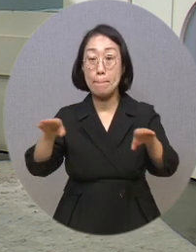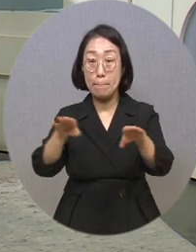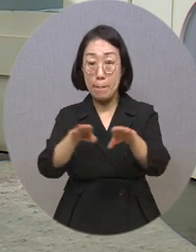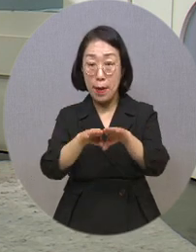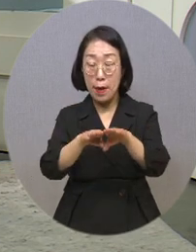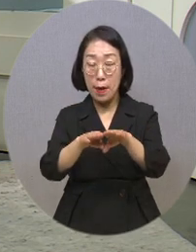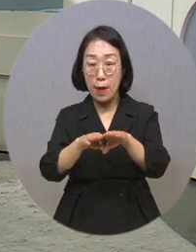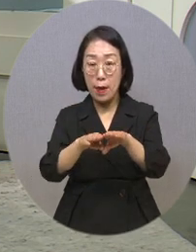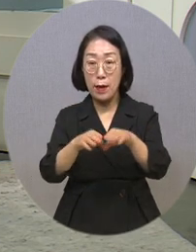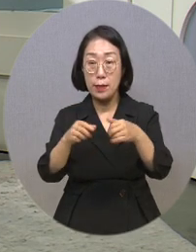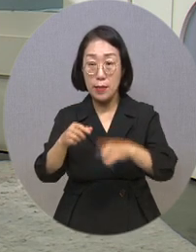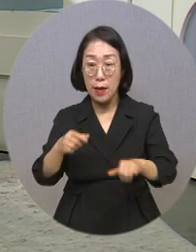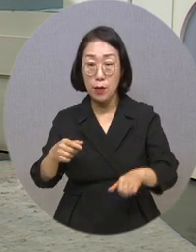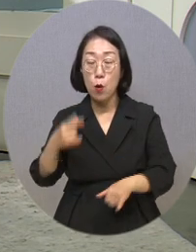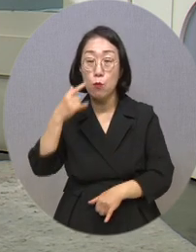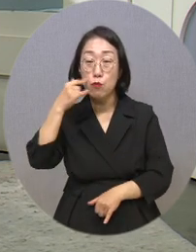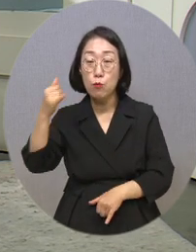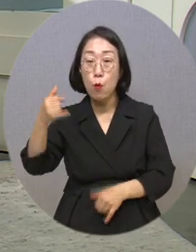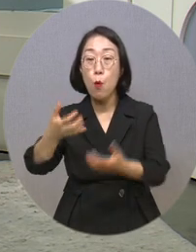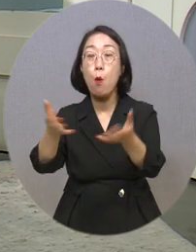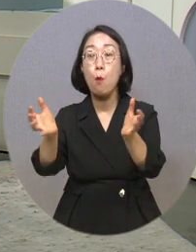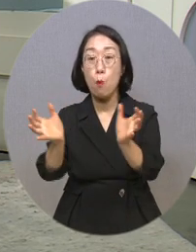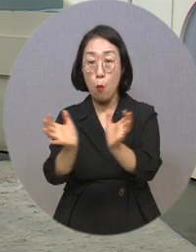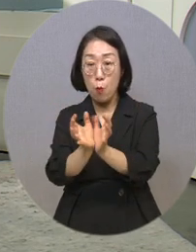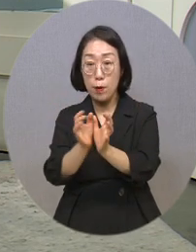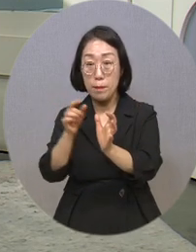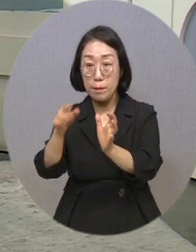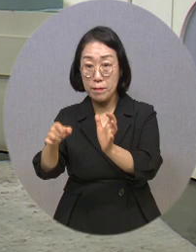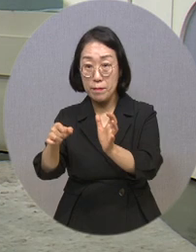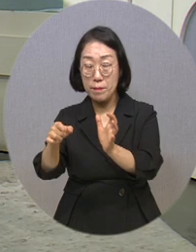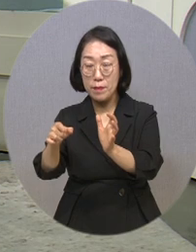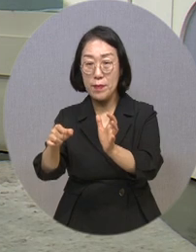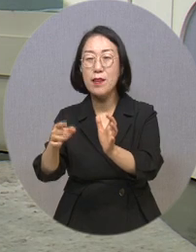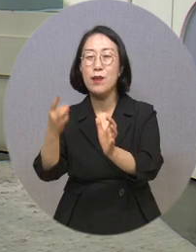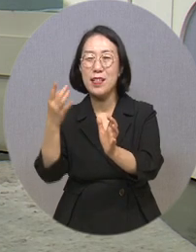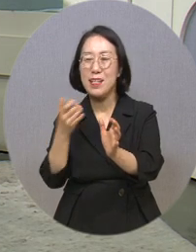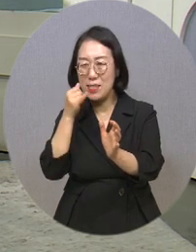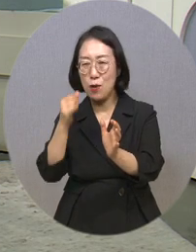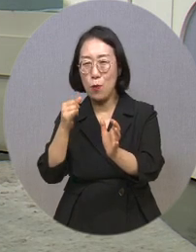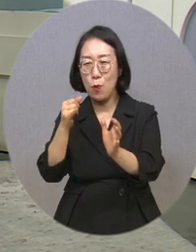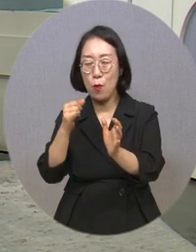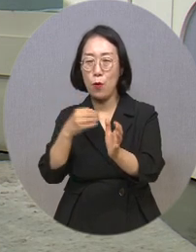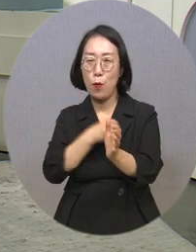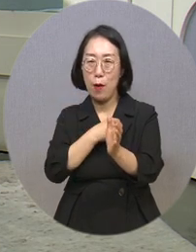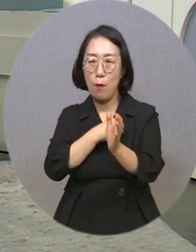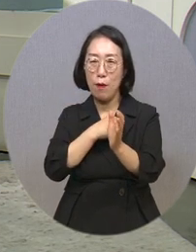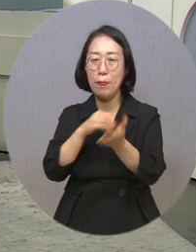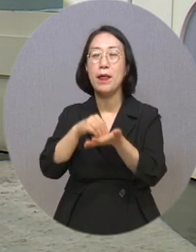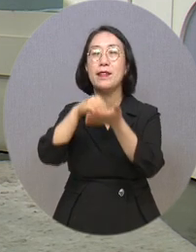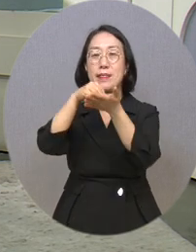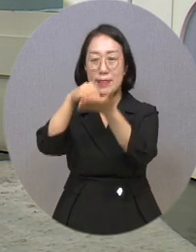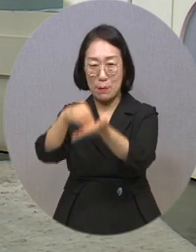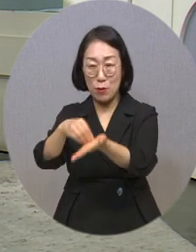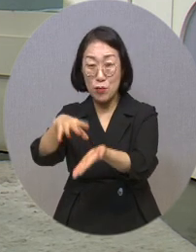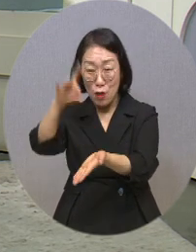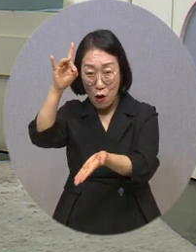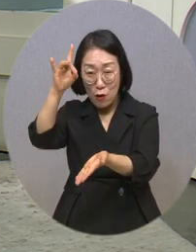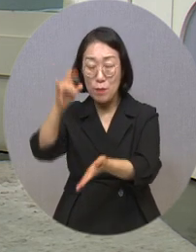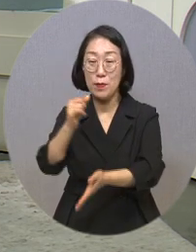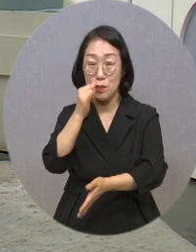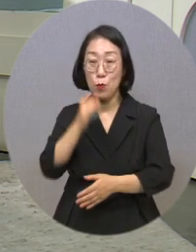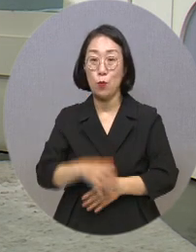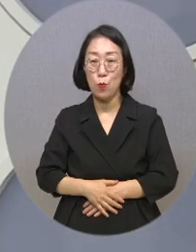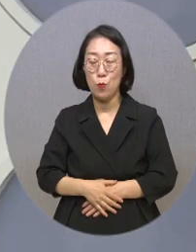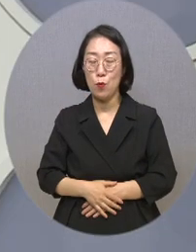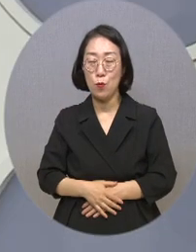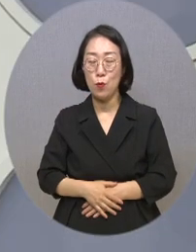예. 제가 그거는 그거 회에 있는데 저는 가입해서 열심히 같이 따라간 거고 선배들을 처음에. 네, 처음에는